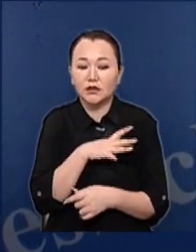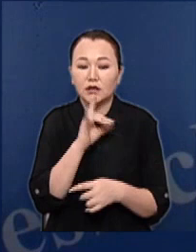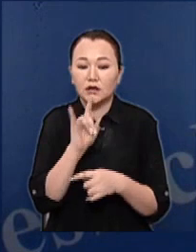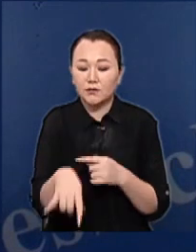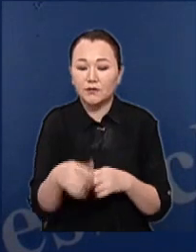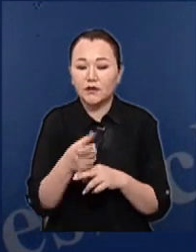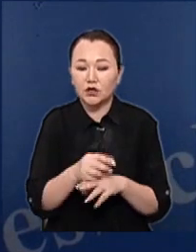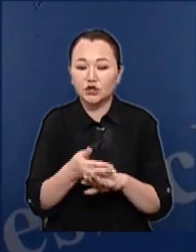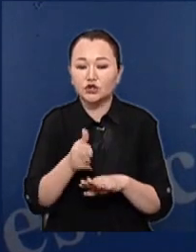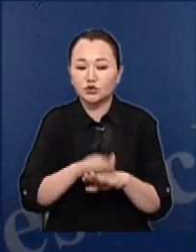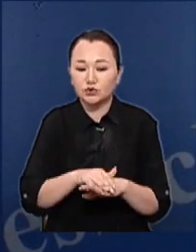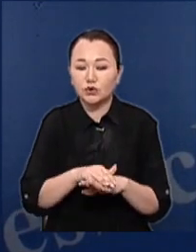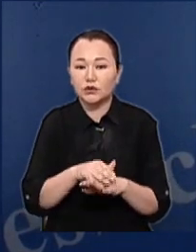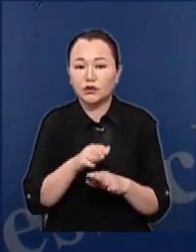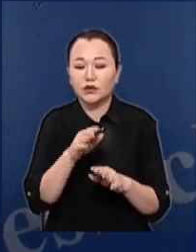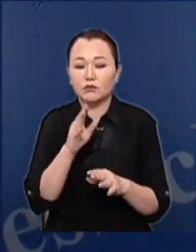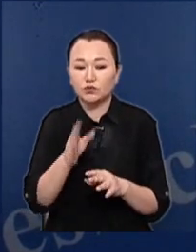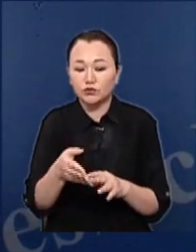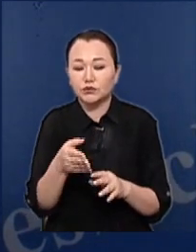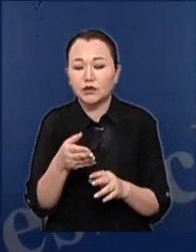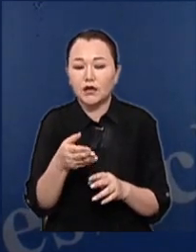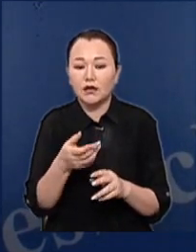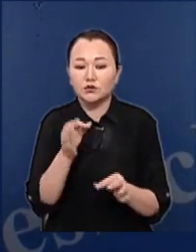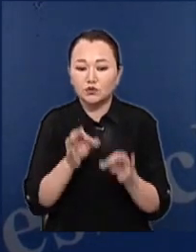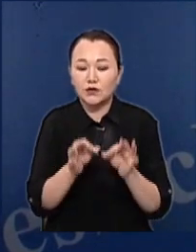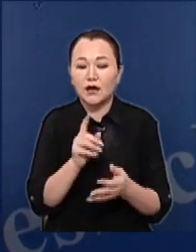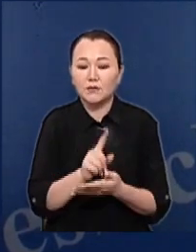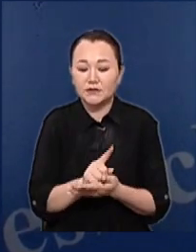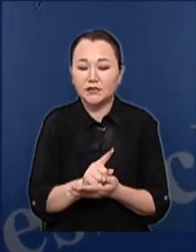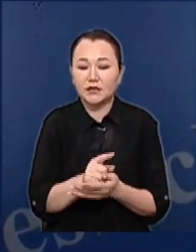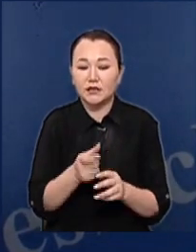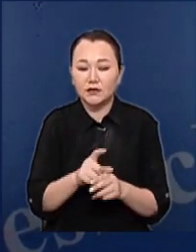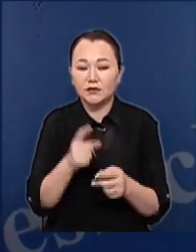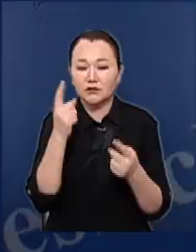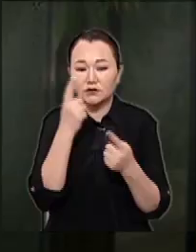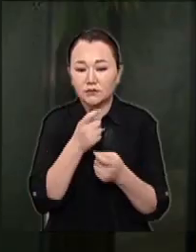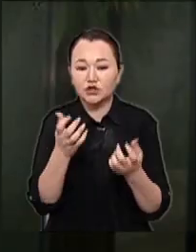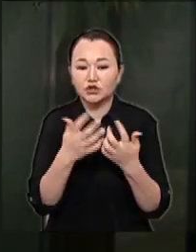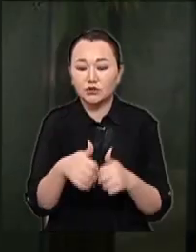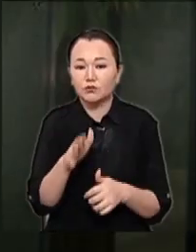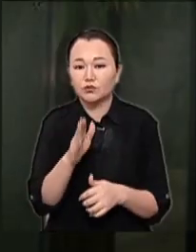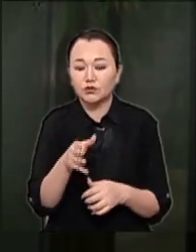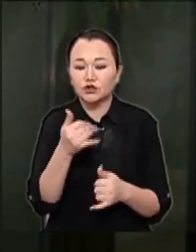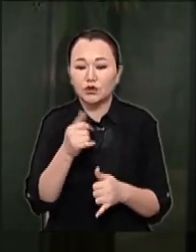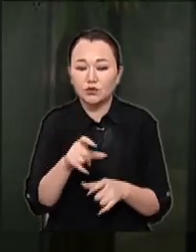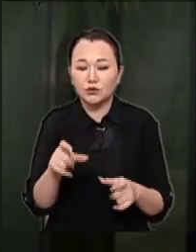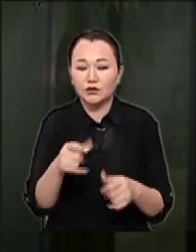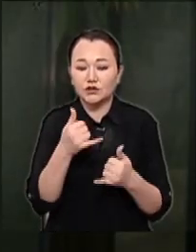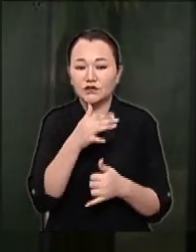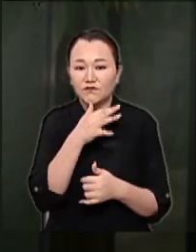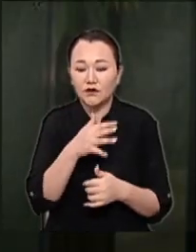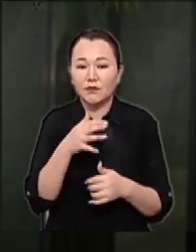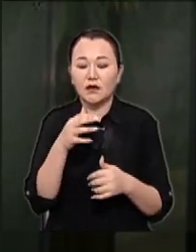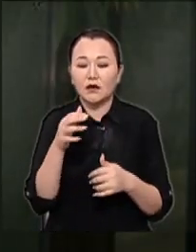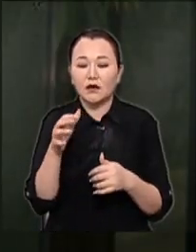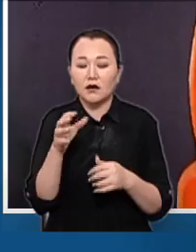алдағандары бұл ауырлататын мән-жай болып табылады. Сондықтан сот міндетті түрде бұл деректі есепке алады. Мамандар қазіргі уақытта алаяқтардың да